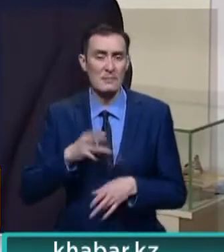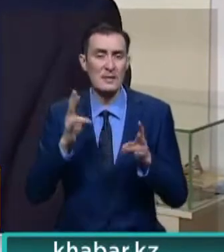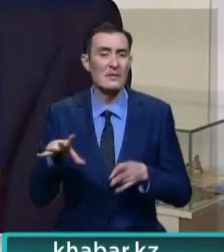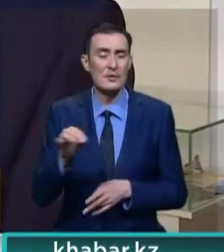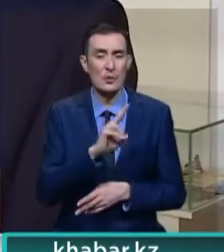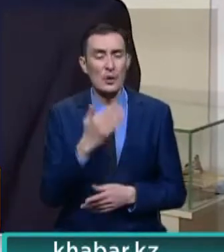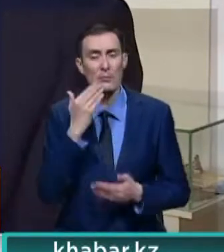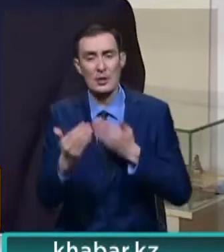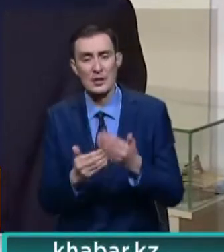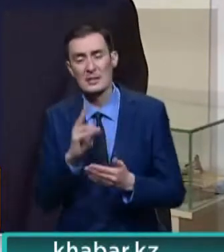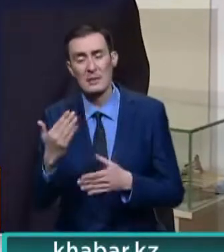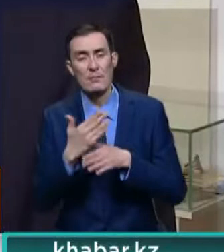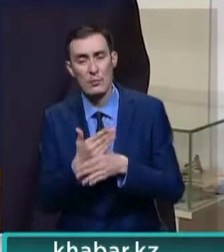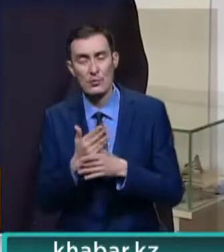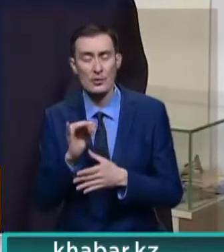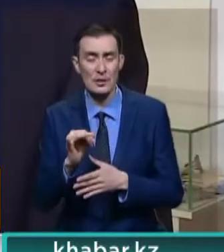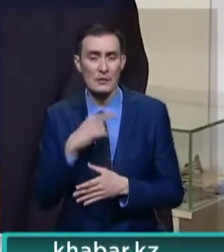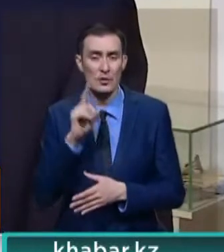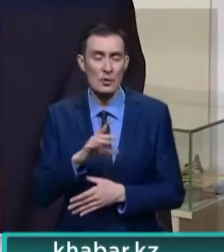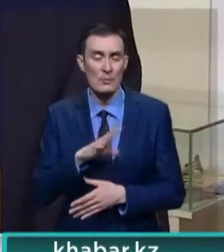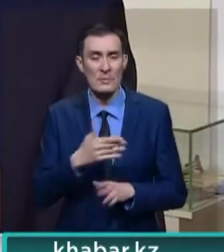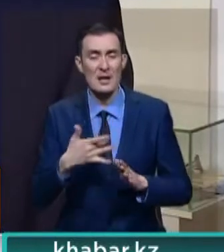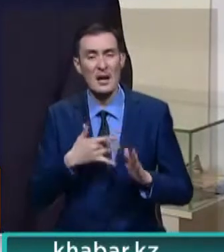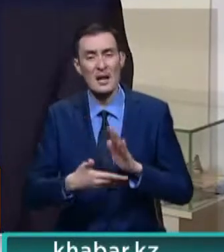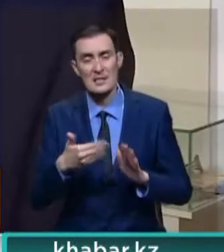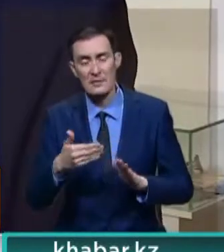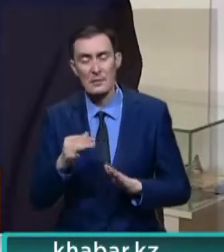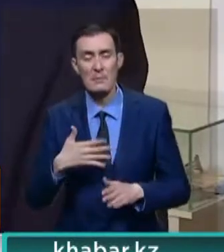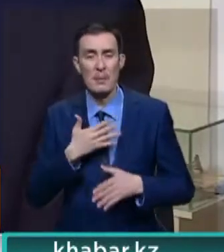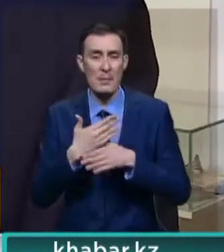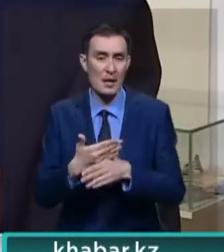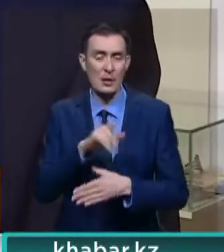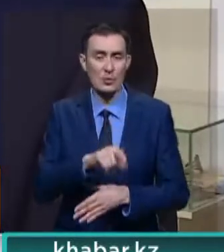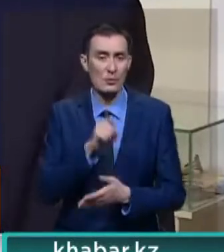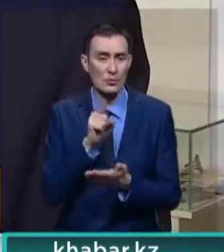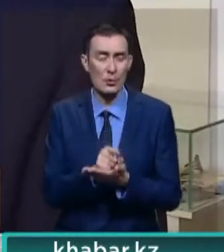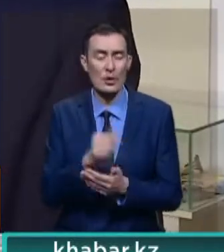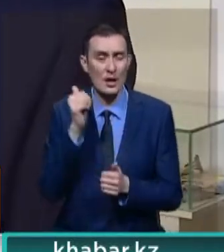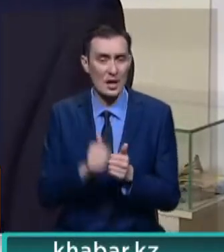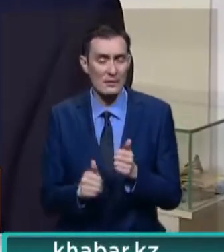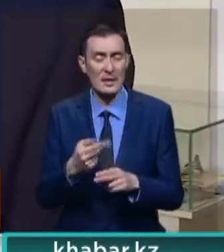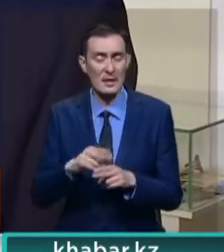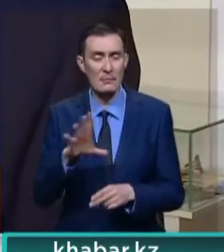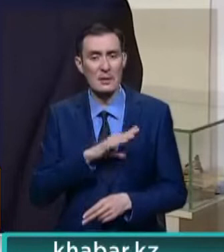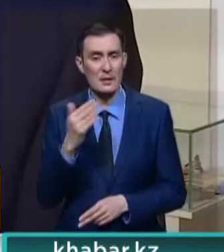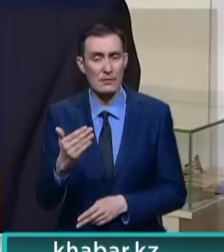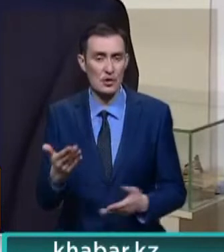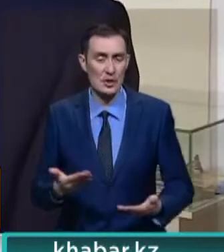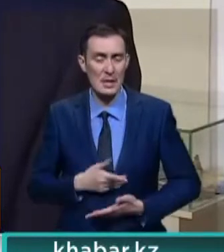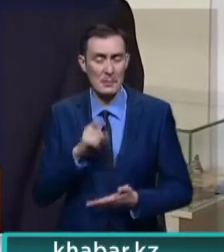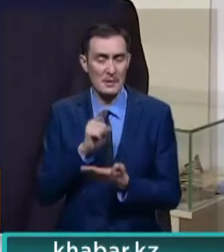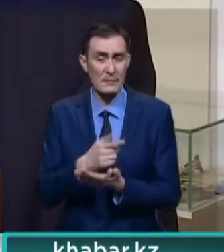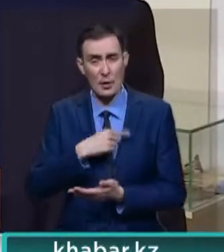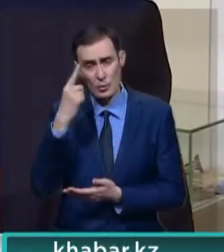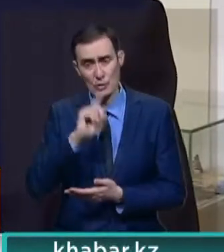кто обращался к нему за помощью. И считал, что быть отзывчивым и сопереживать людям – это долг каждого. И это было его жизненным кредо. Я